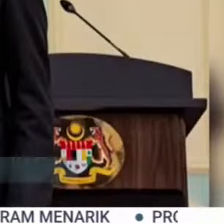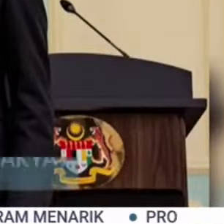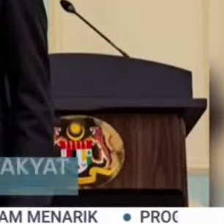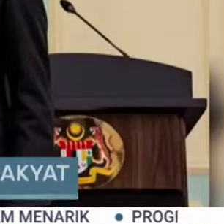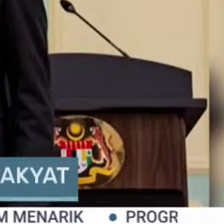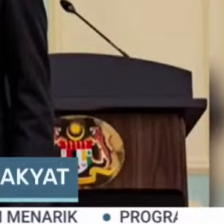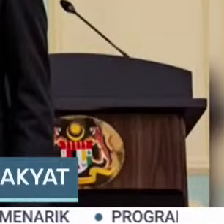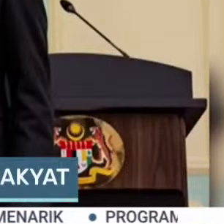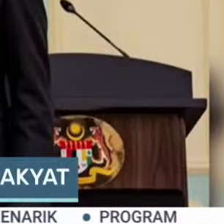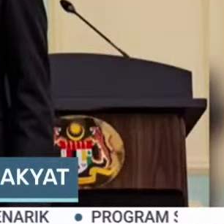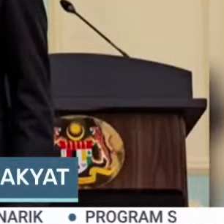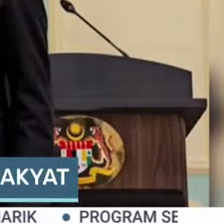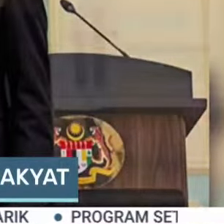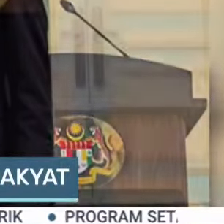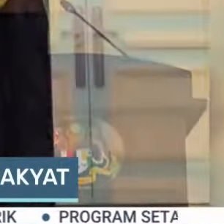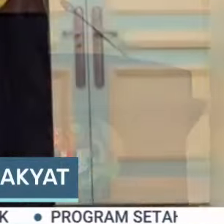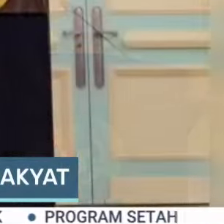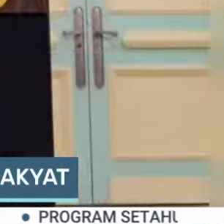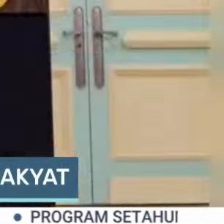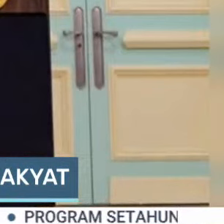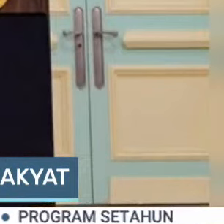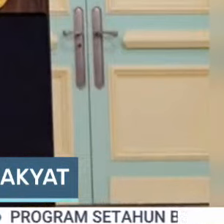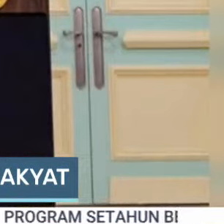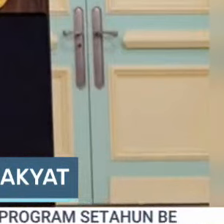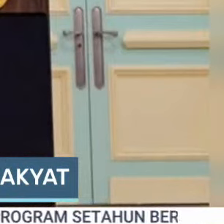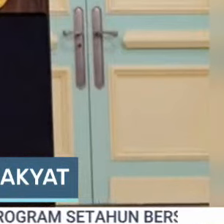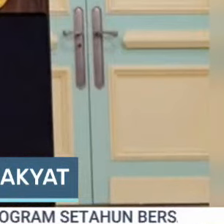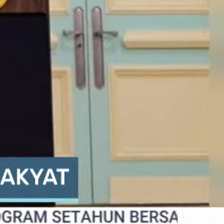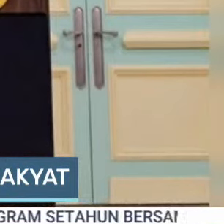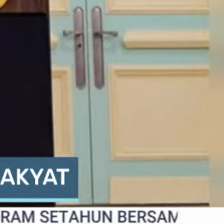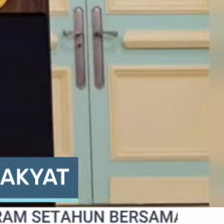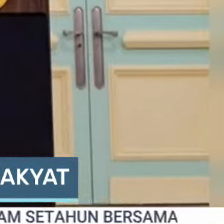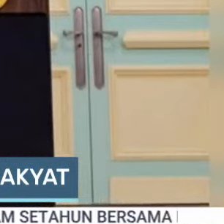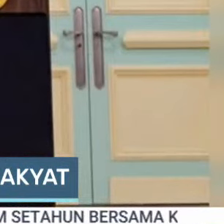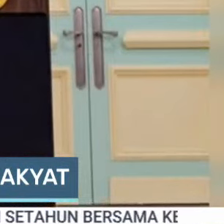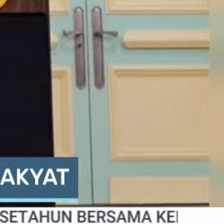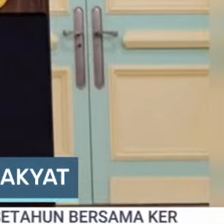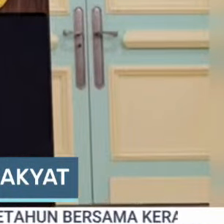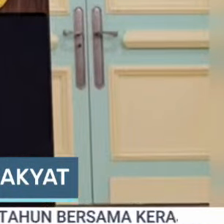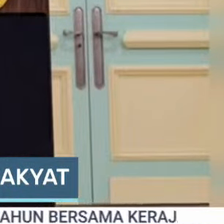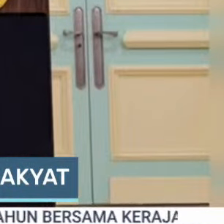disember kerjasama pembangunan sempadan Malaysia Thailand dibincang